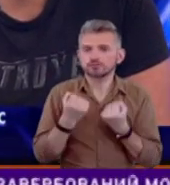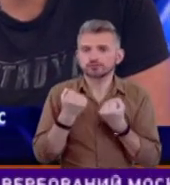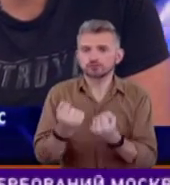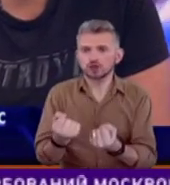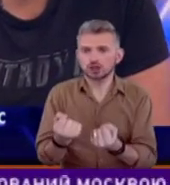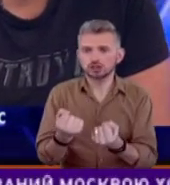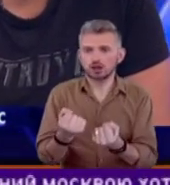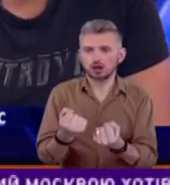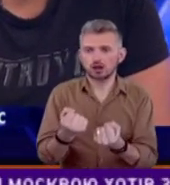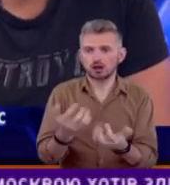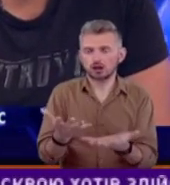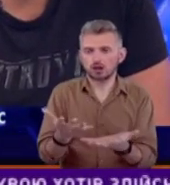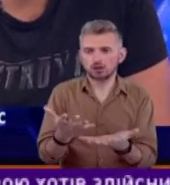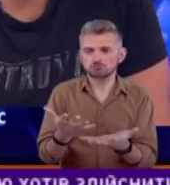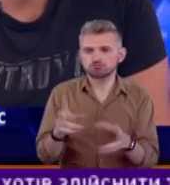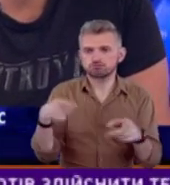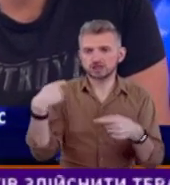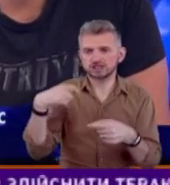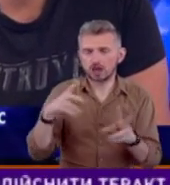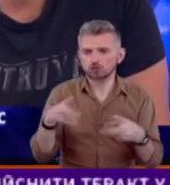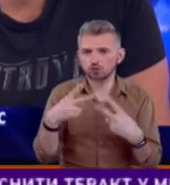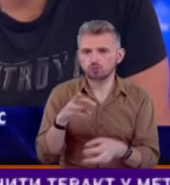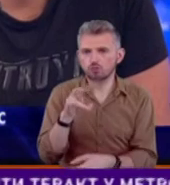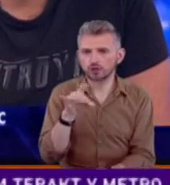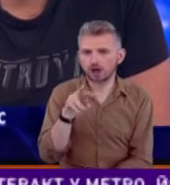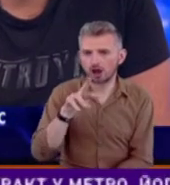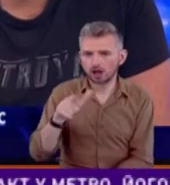там Монреаль Канадіанс, там все одно, правда?